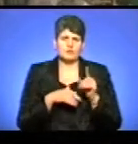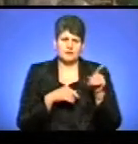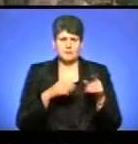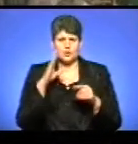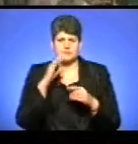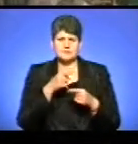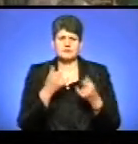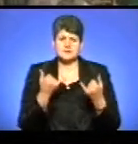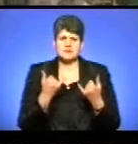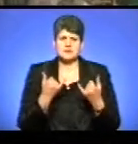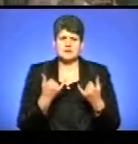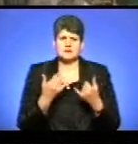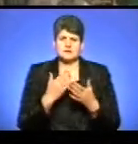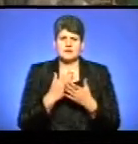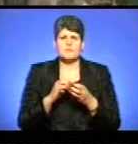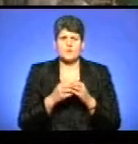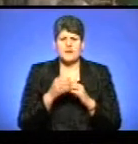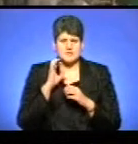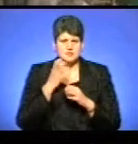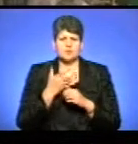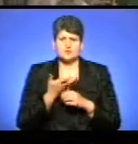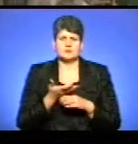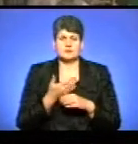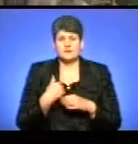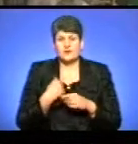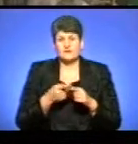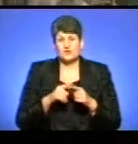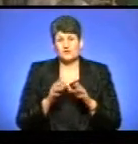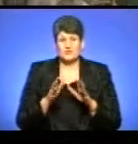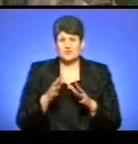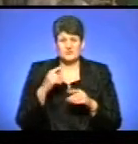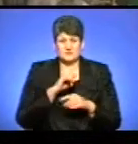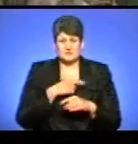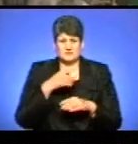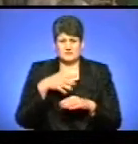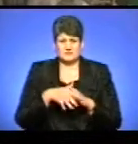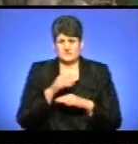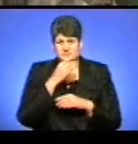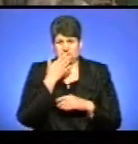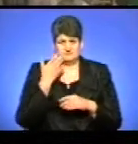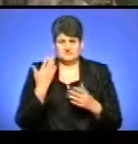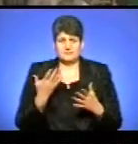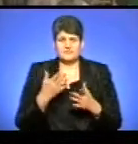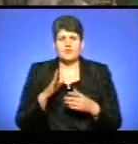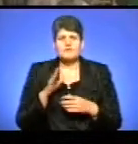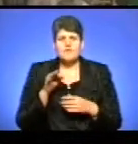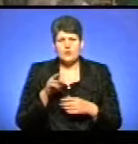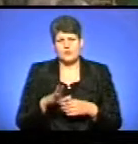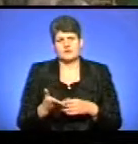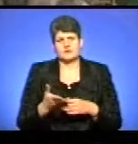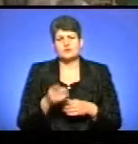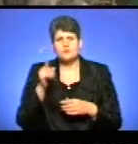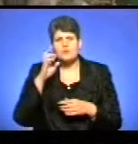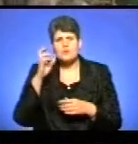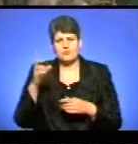є серйозні проблеми». Та я кажу: «Я в цьому не сильно розбираюся, так би мовити». Він каже: «Володь, сам Бог